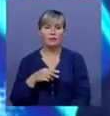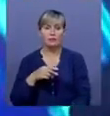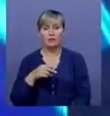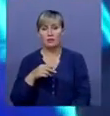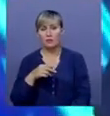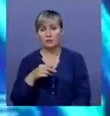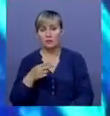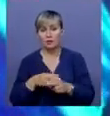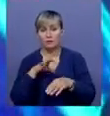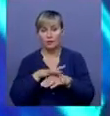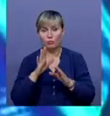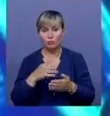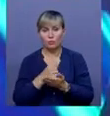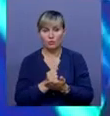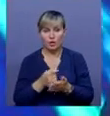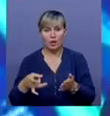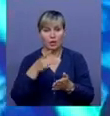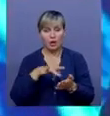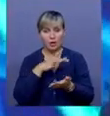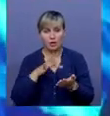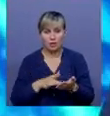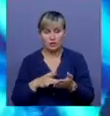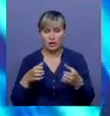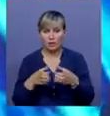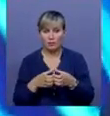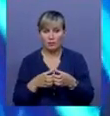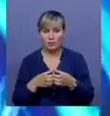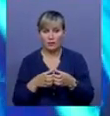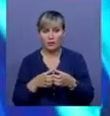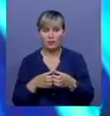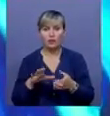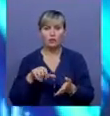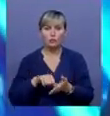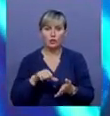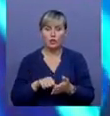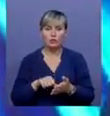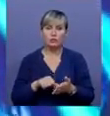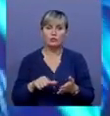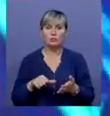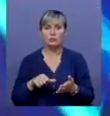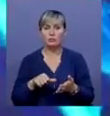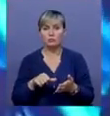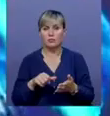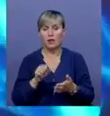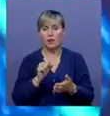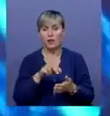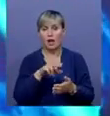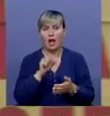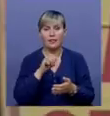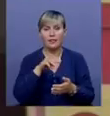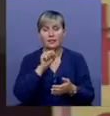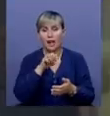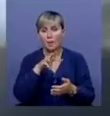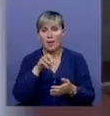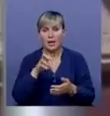на местах в районе районными и городскими штабами с участием представителей палат атамекен предпринимателей